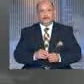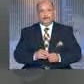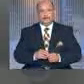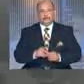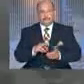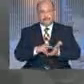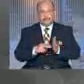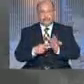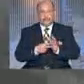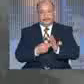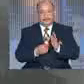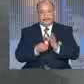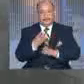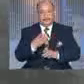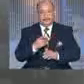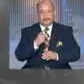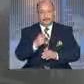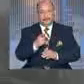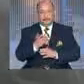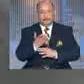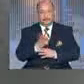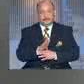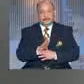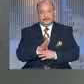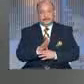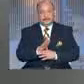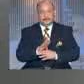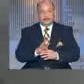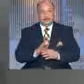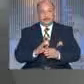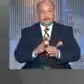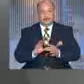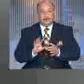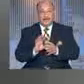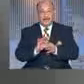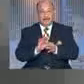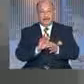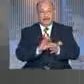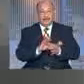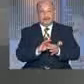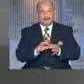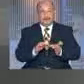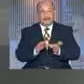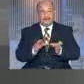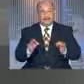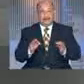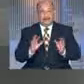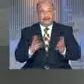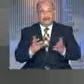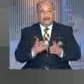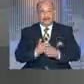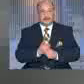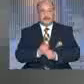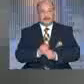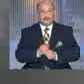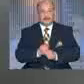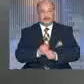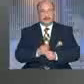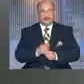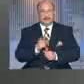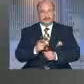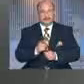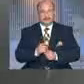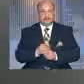لمستقبل العلوم والتكنولوجيا أين وجد التأطير لفكرة محركه الهوائي وليفوز بالميدالية الفضية